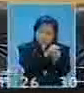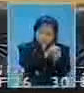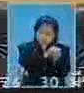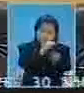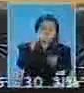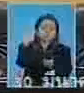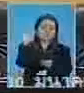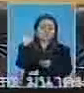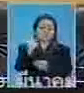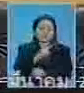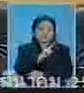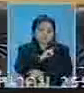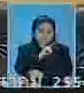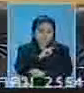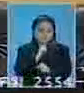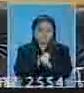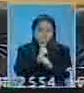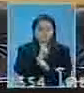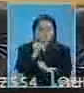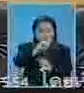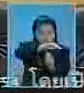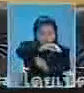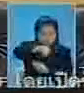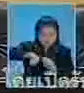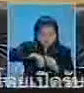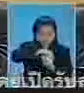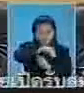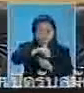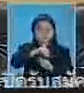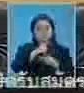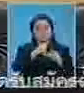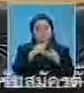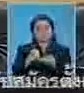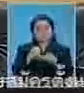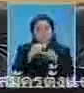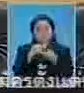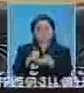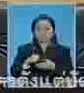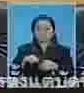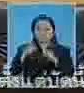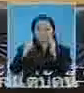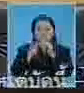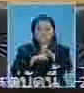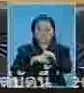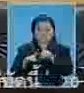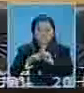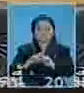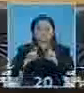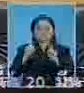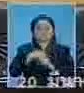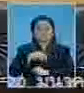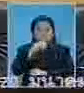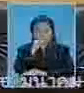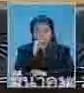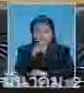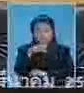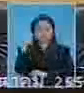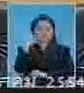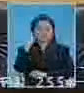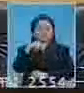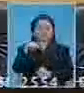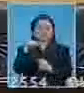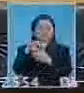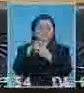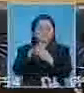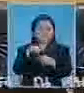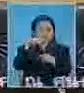นนี้หน้าที่คือเราต้องใช้เพื่อลดภาระของพี่น้องประชาชนแต่ผมพูดทุกครั้งทุกเวทีว่าน้ำมันเนี่